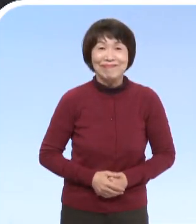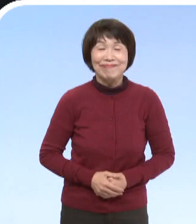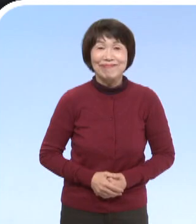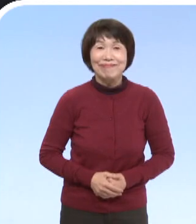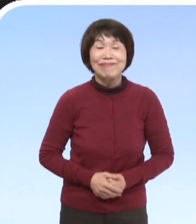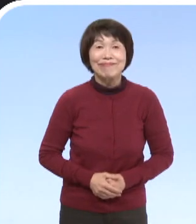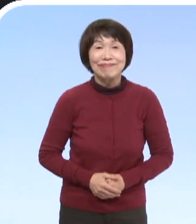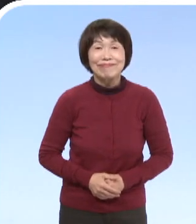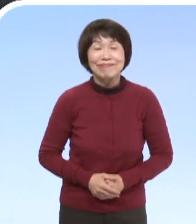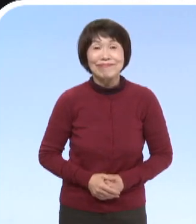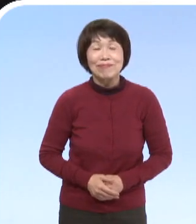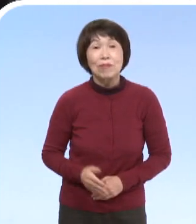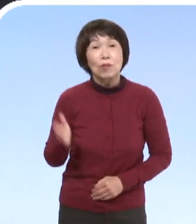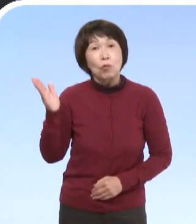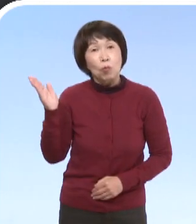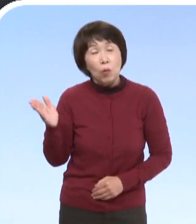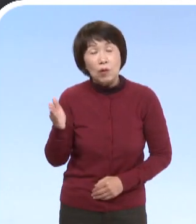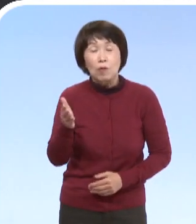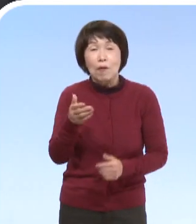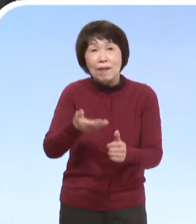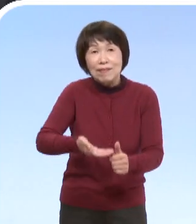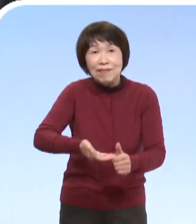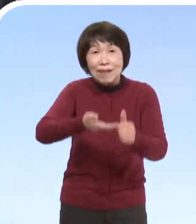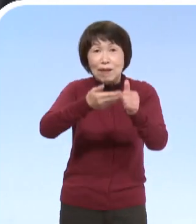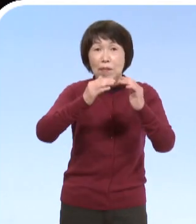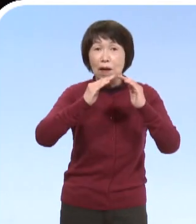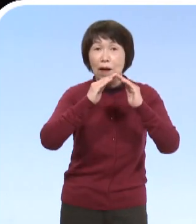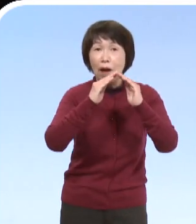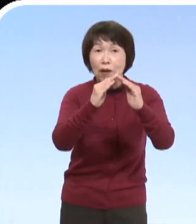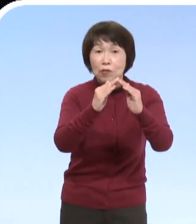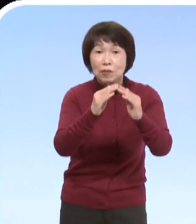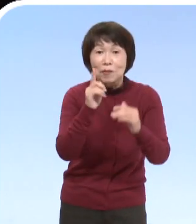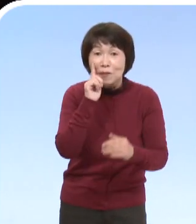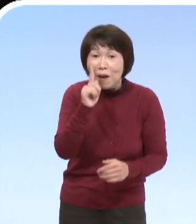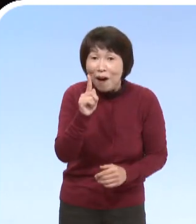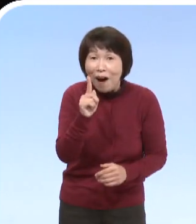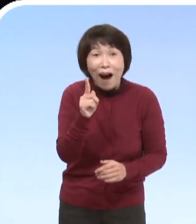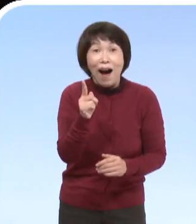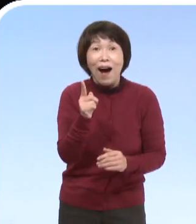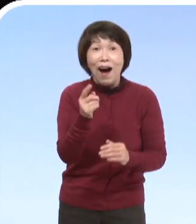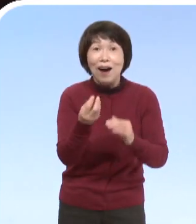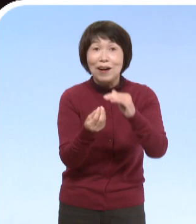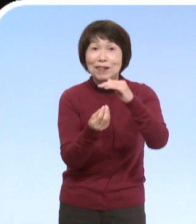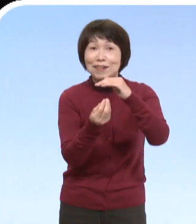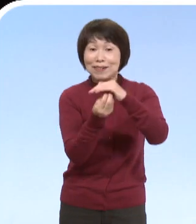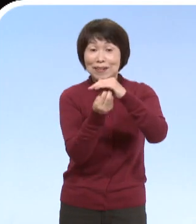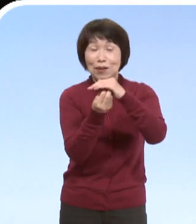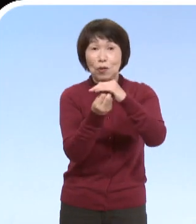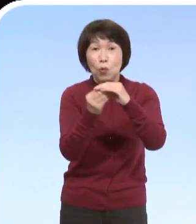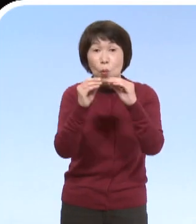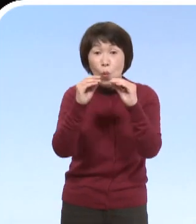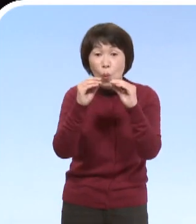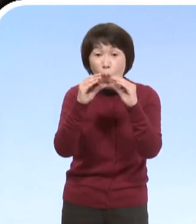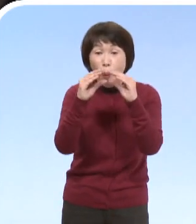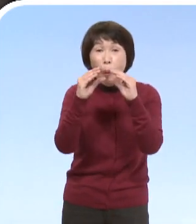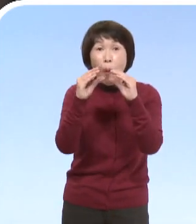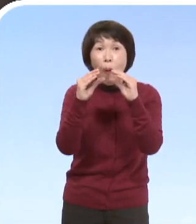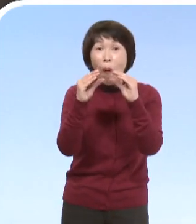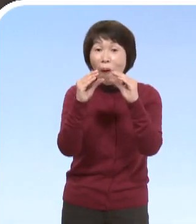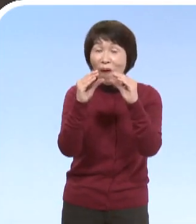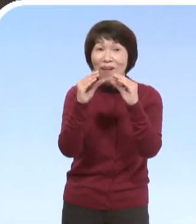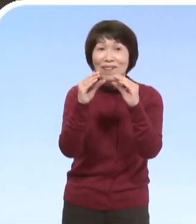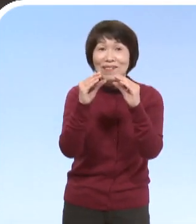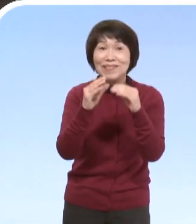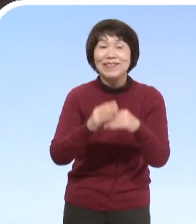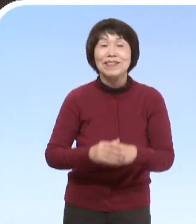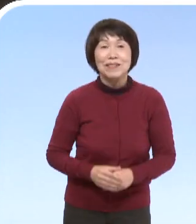。 こちらがうちの栽培ハウスです。 ありました、肉厚で傘もしっかりとしています